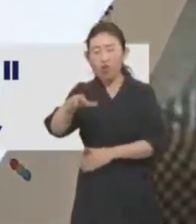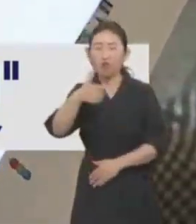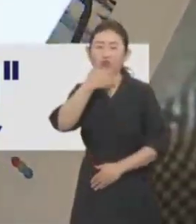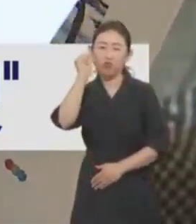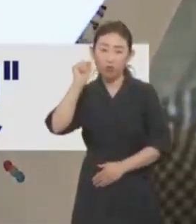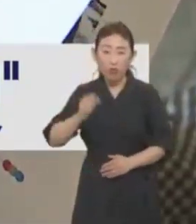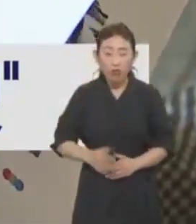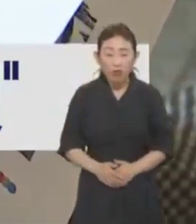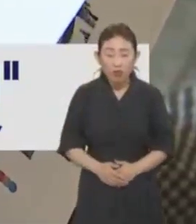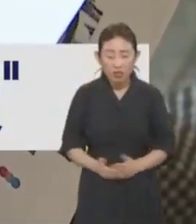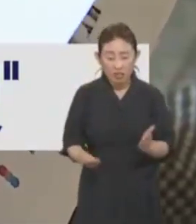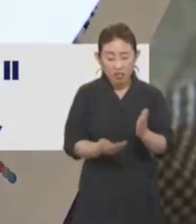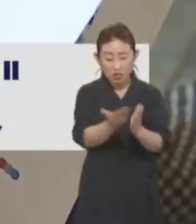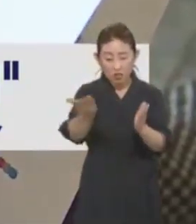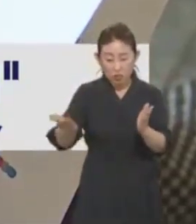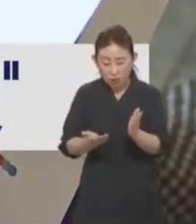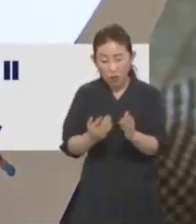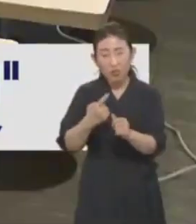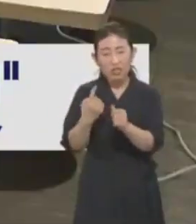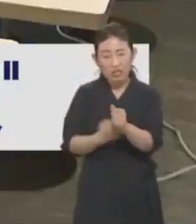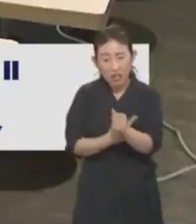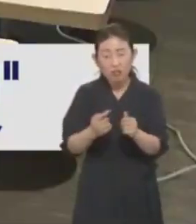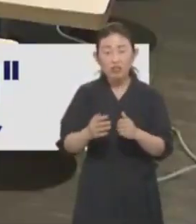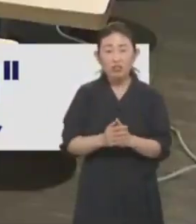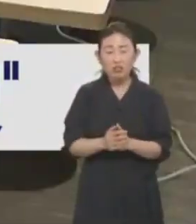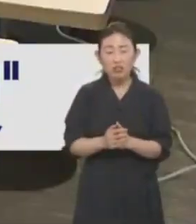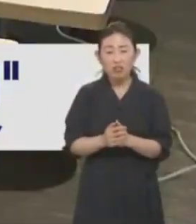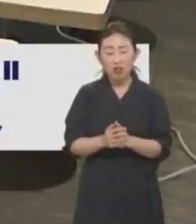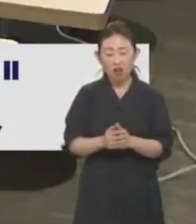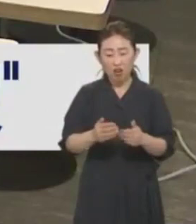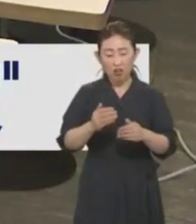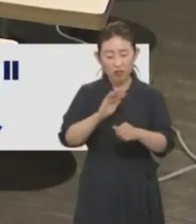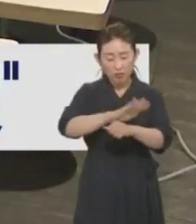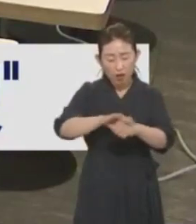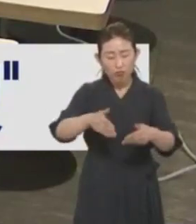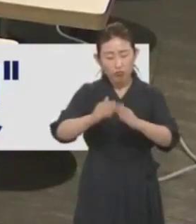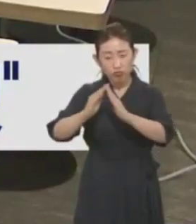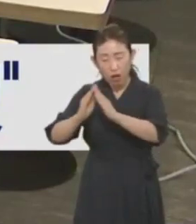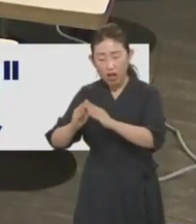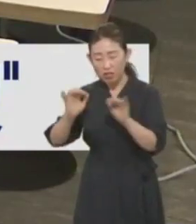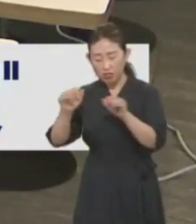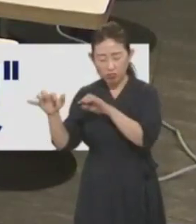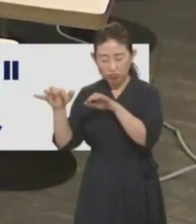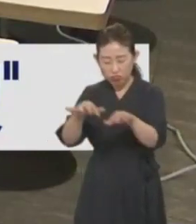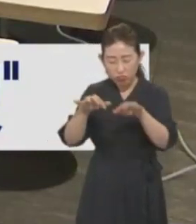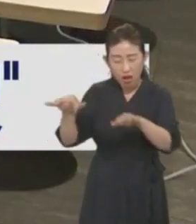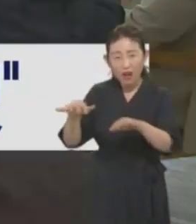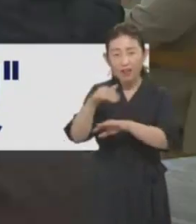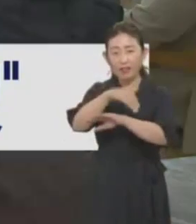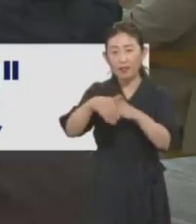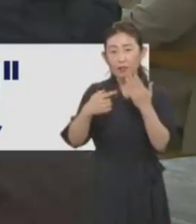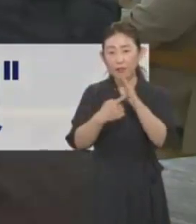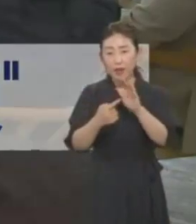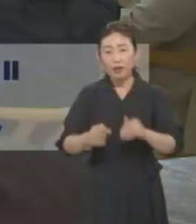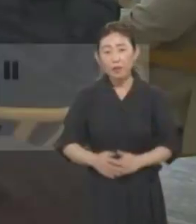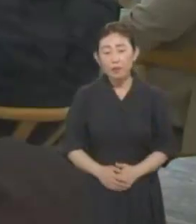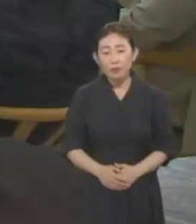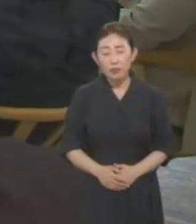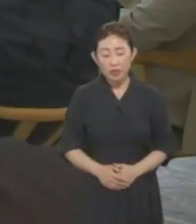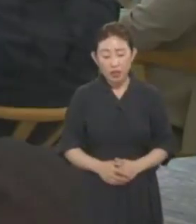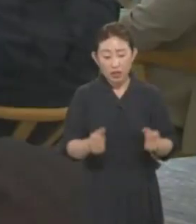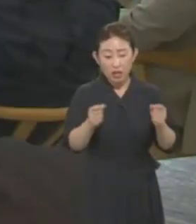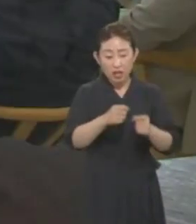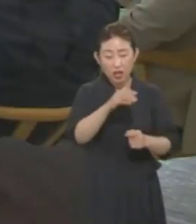부족하다며 탑정호 수변 개발로 중부권 대표 관광지로 만들겠다는 포부를 밝혔습니다. 이를 위해 탑정호